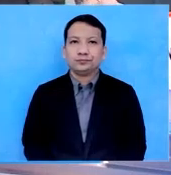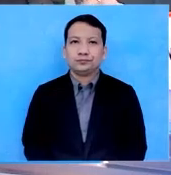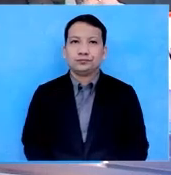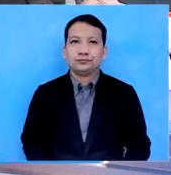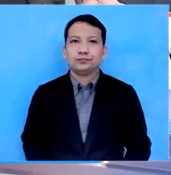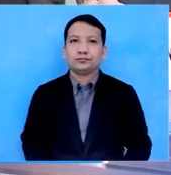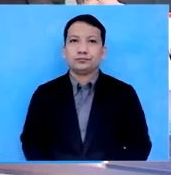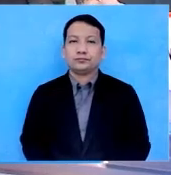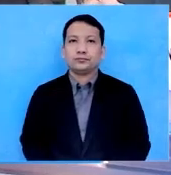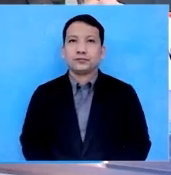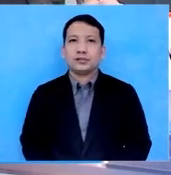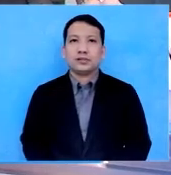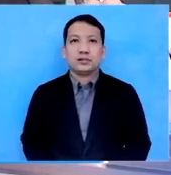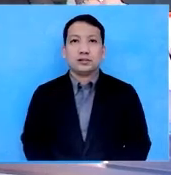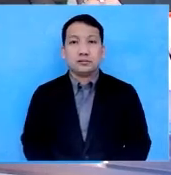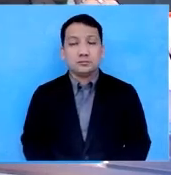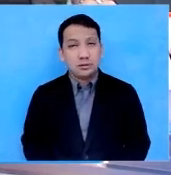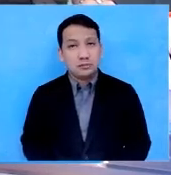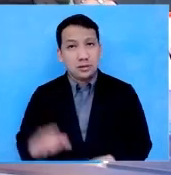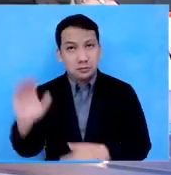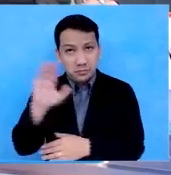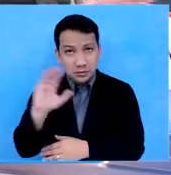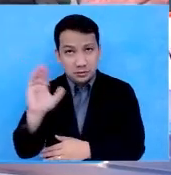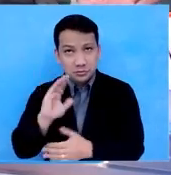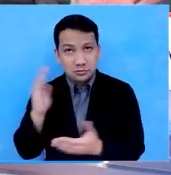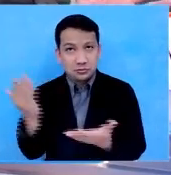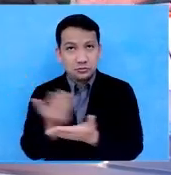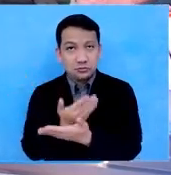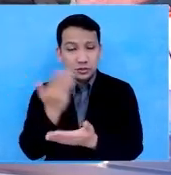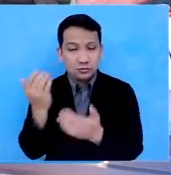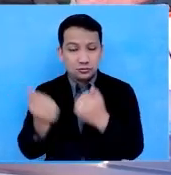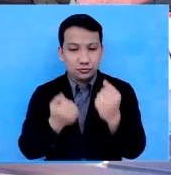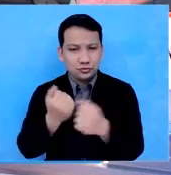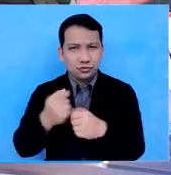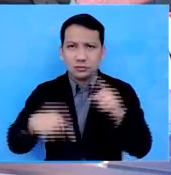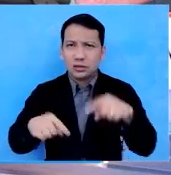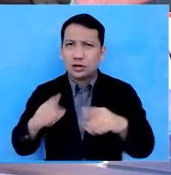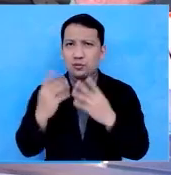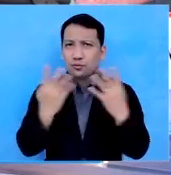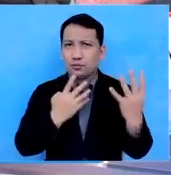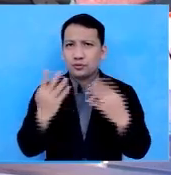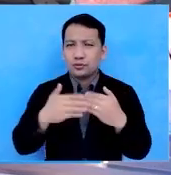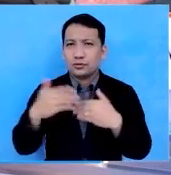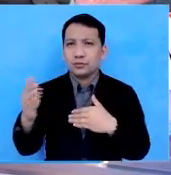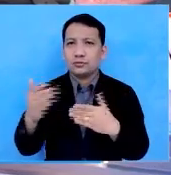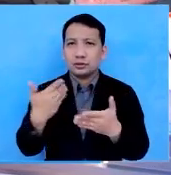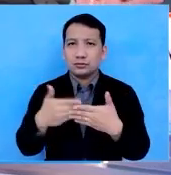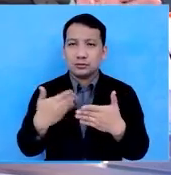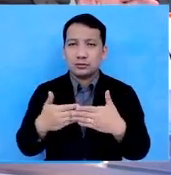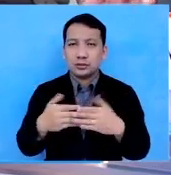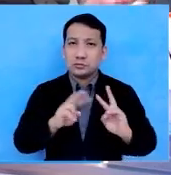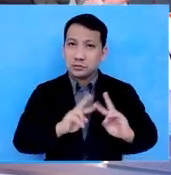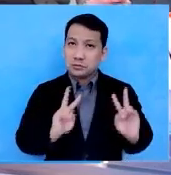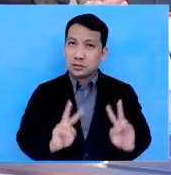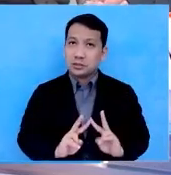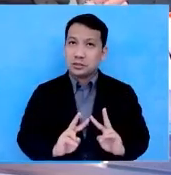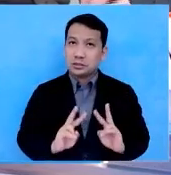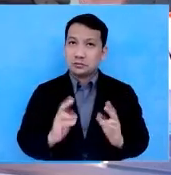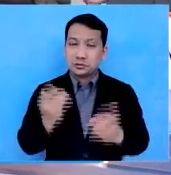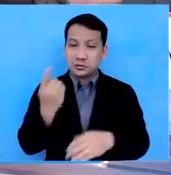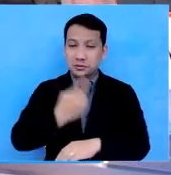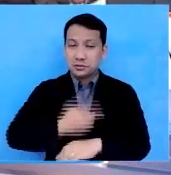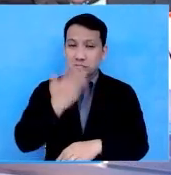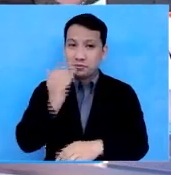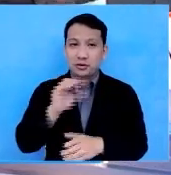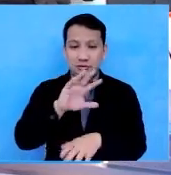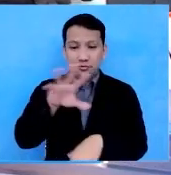Mapapasko, bagong taon, birthdays at kahit na nga iba pang okasyon gaya na lamang ng nalalapit na Valentine's Day, hindi nawawala